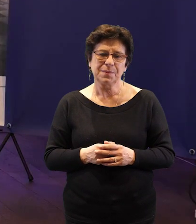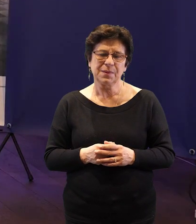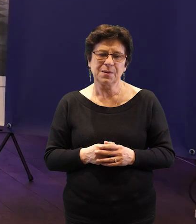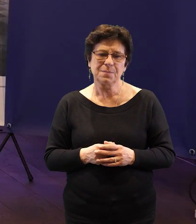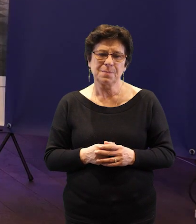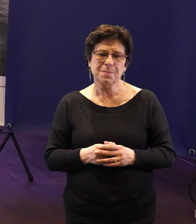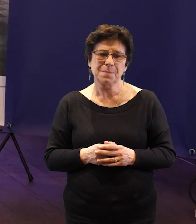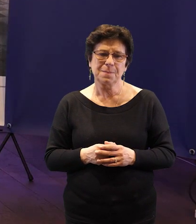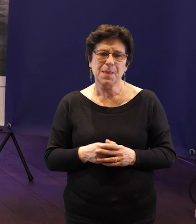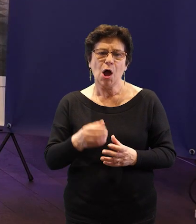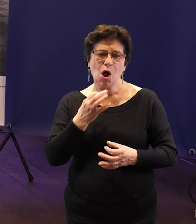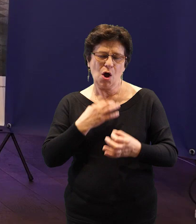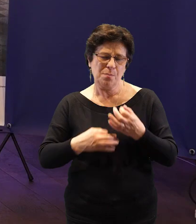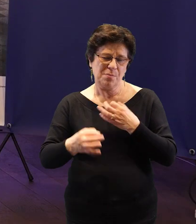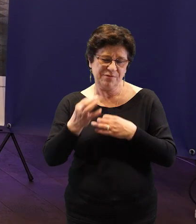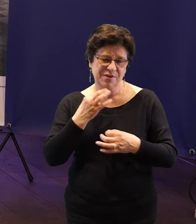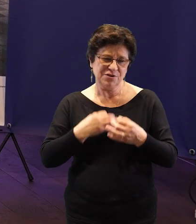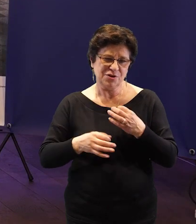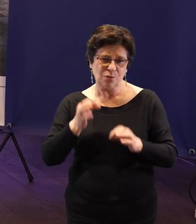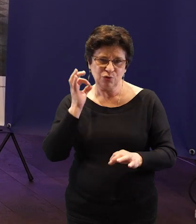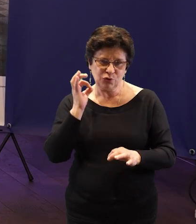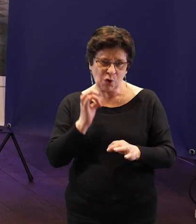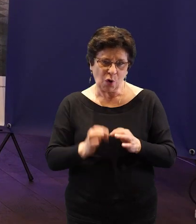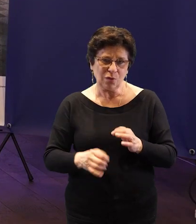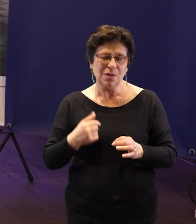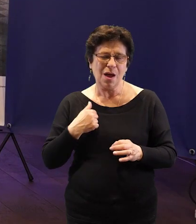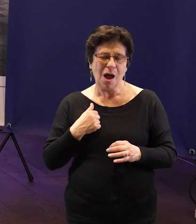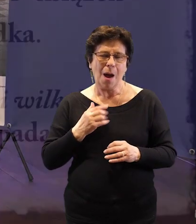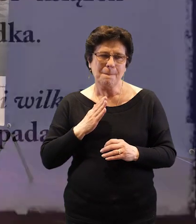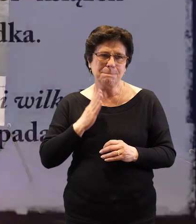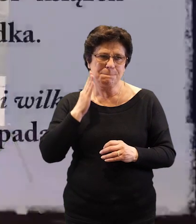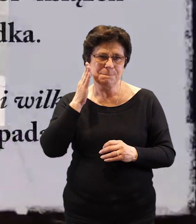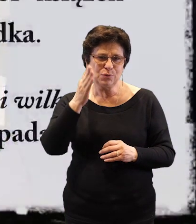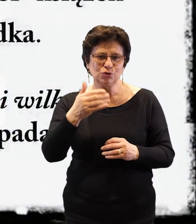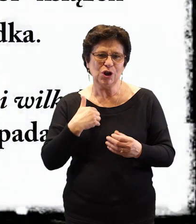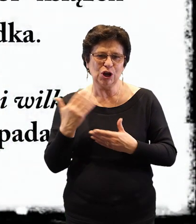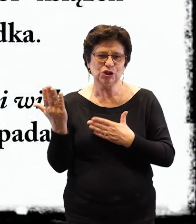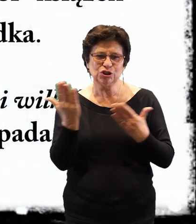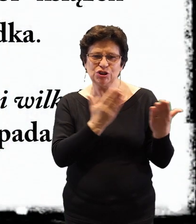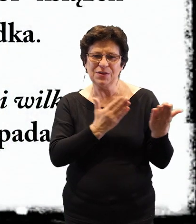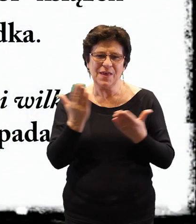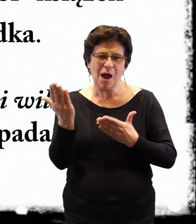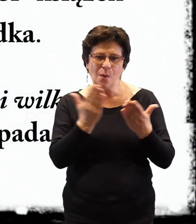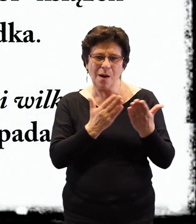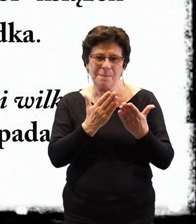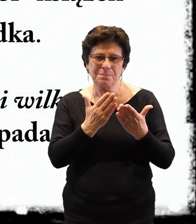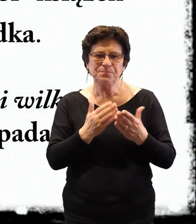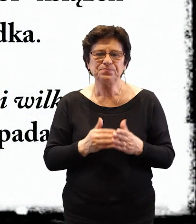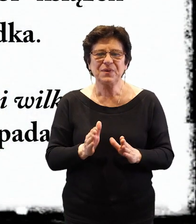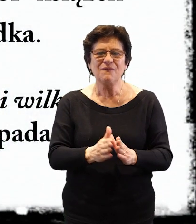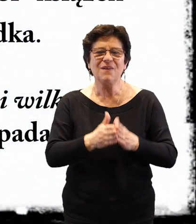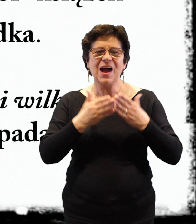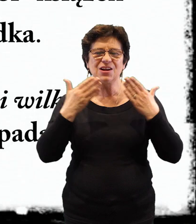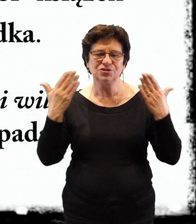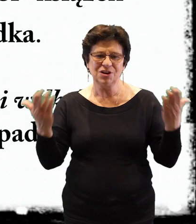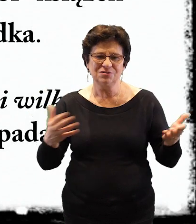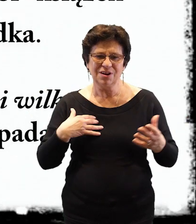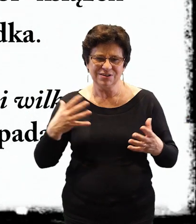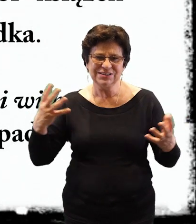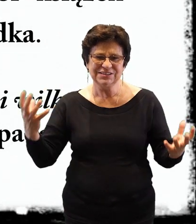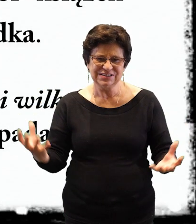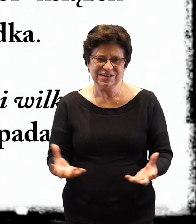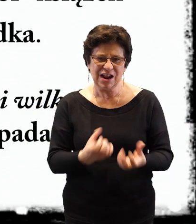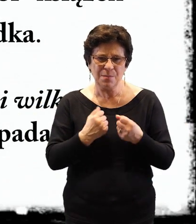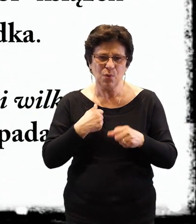było, a potem mogłem to jeszcze przeczytać w jednej z gazet, które znalazłem, gdzie mój kolega Artur